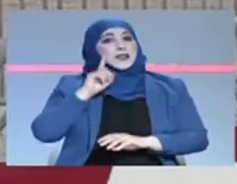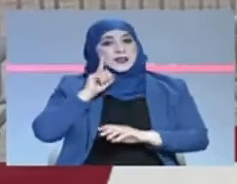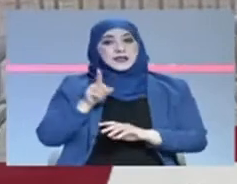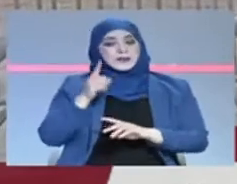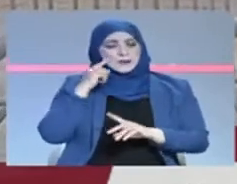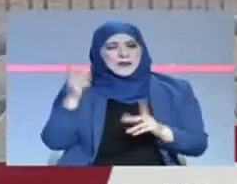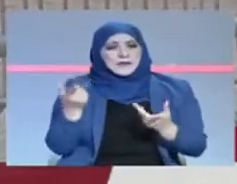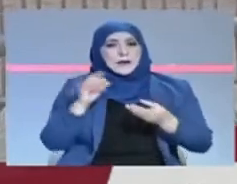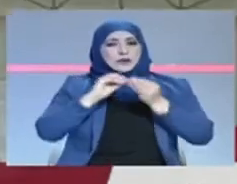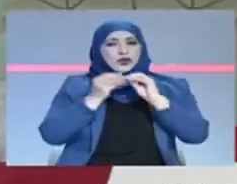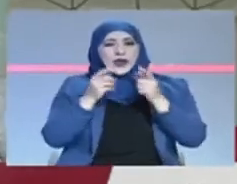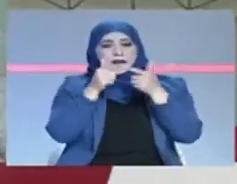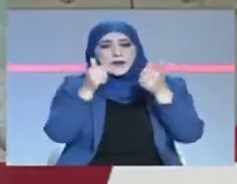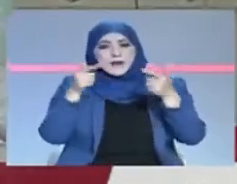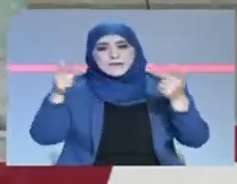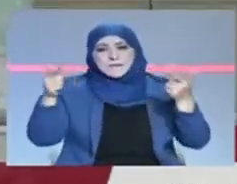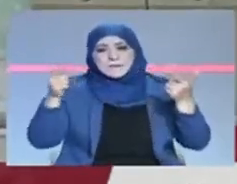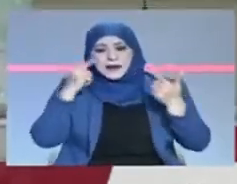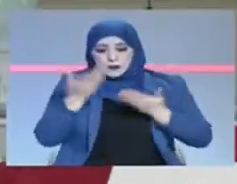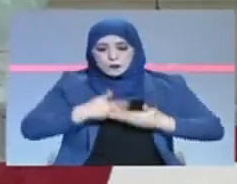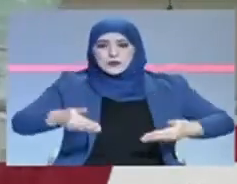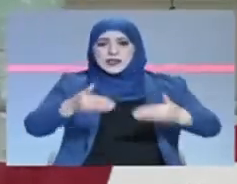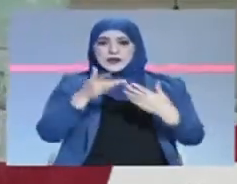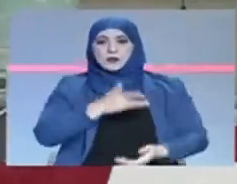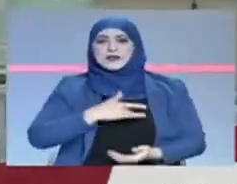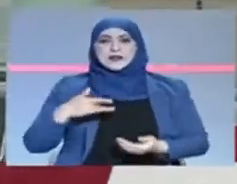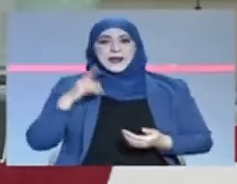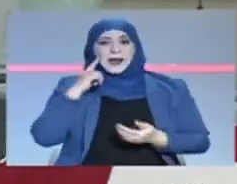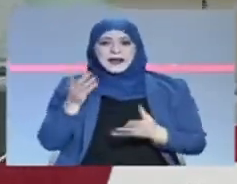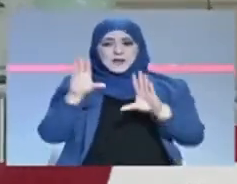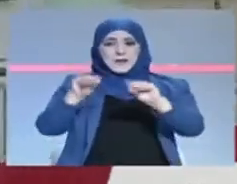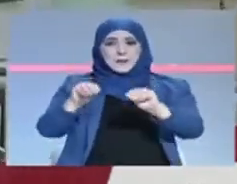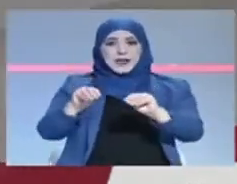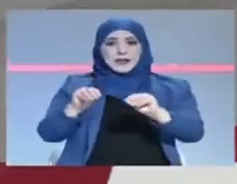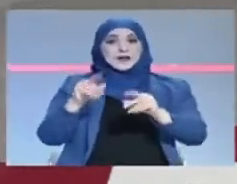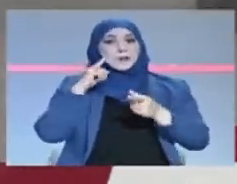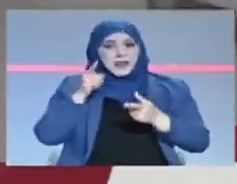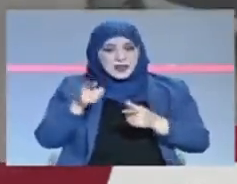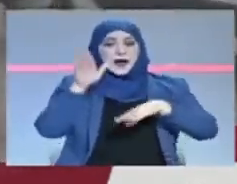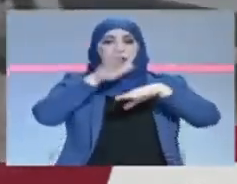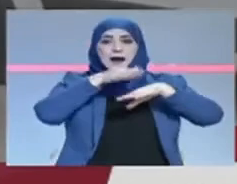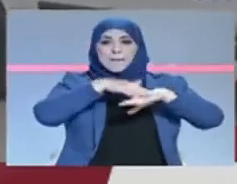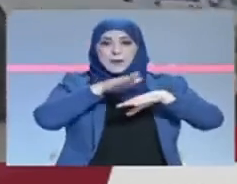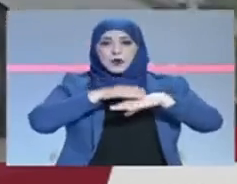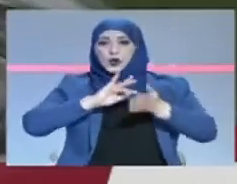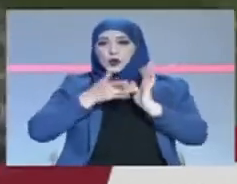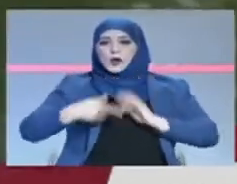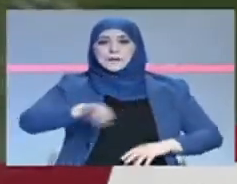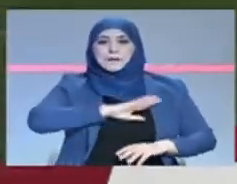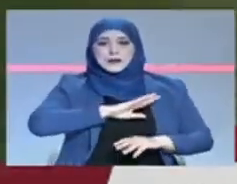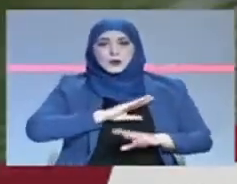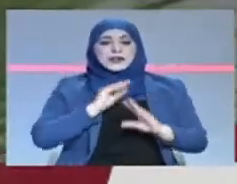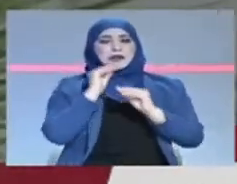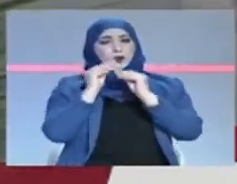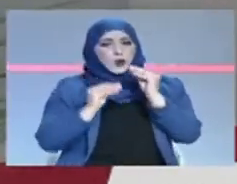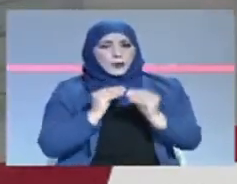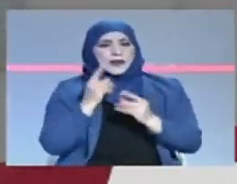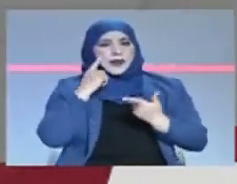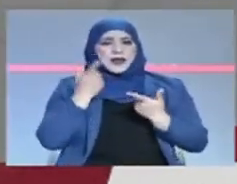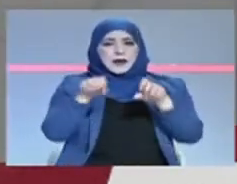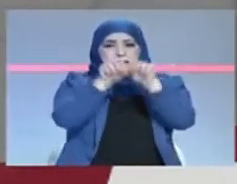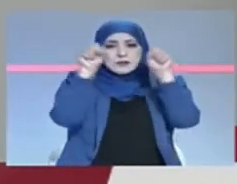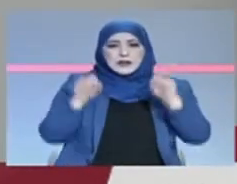برزت إشكالات عدة للوضع الصحي في المدينة، ما دعا عديد الأطراف والفعاليات